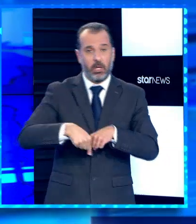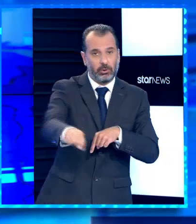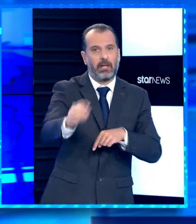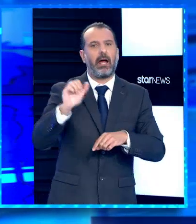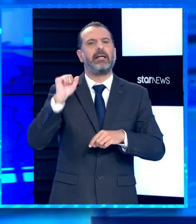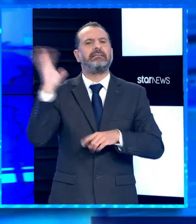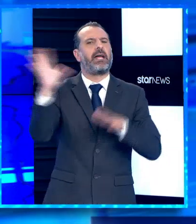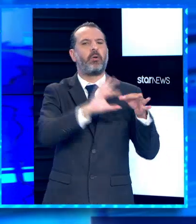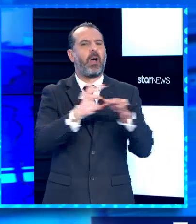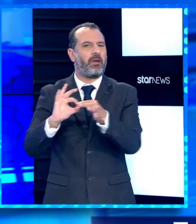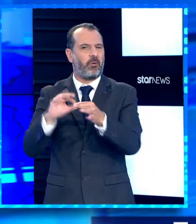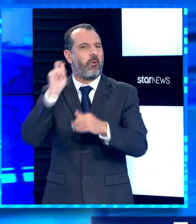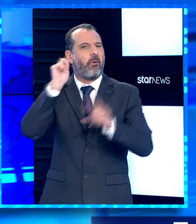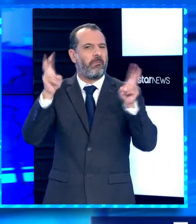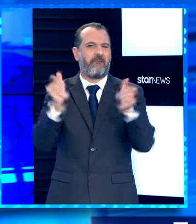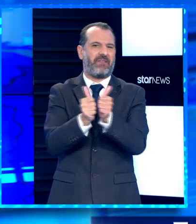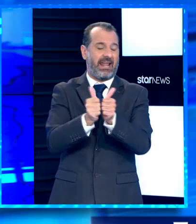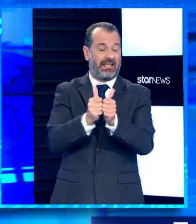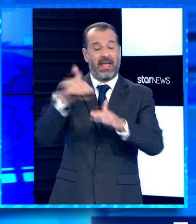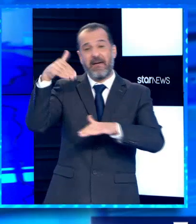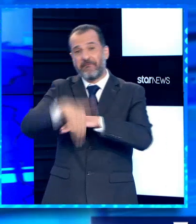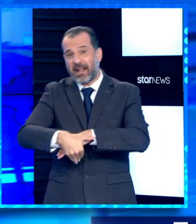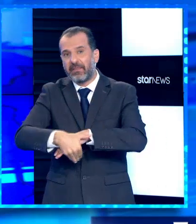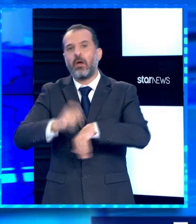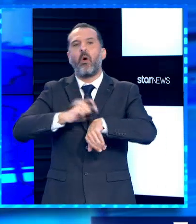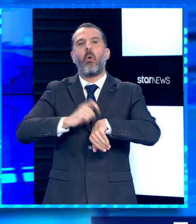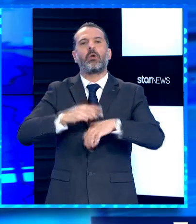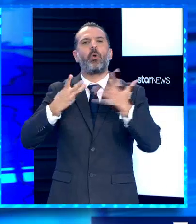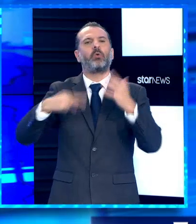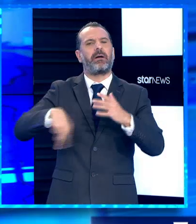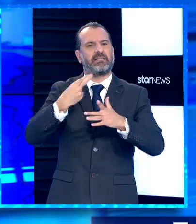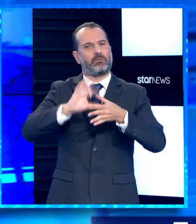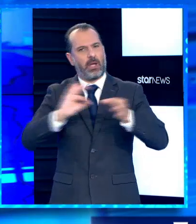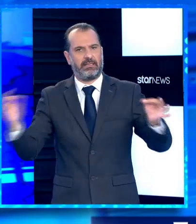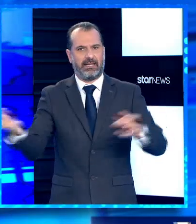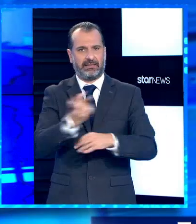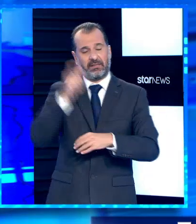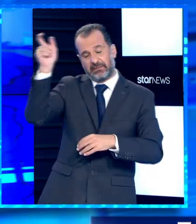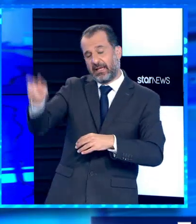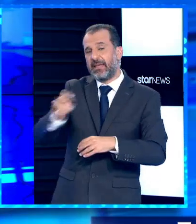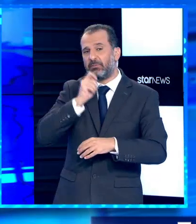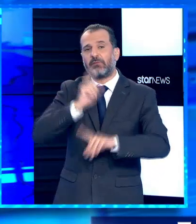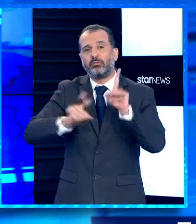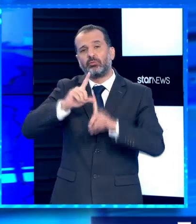Ακολουθεί η ξένη σειρά Τα Φιλαράκια. Επόμενη προγραμματισμένη ενημέρωσή σας στις 8 παρατέταρτο